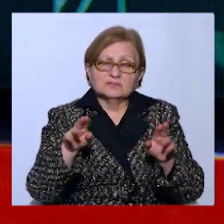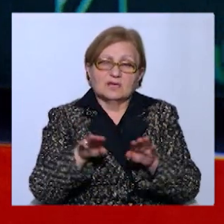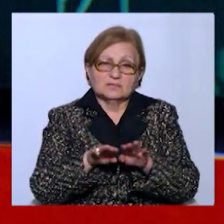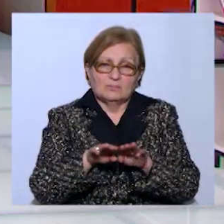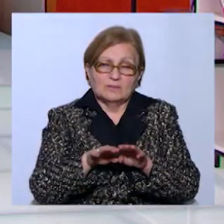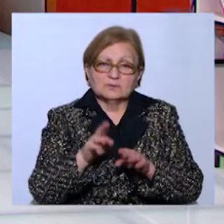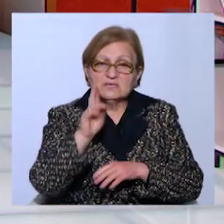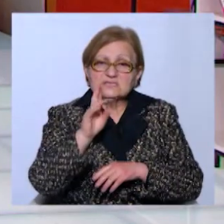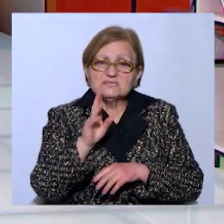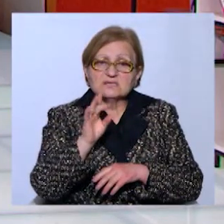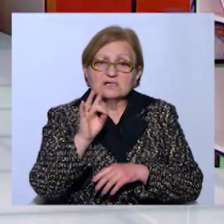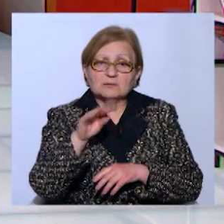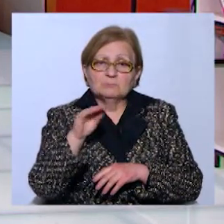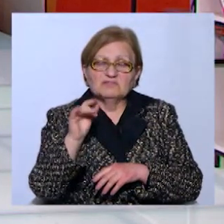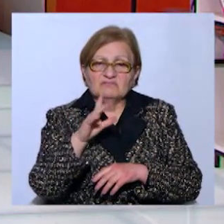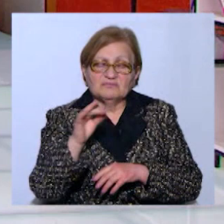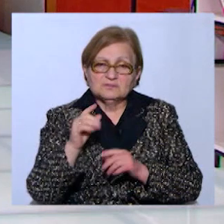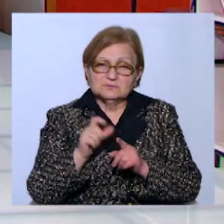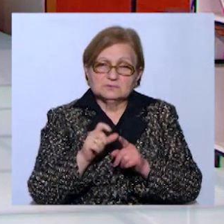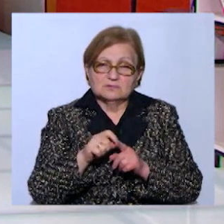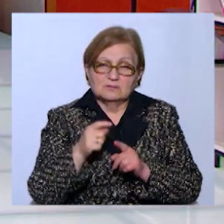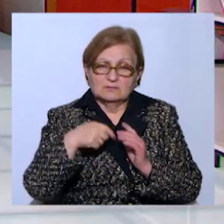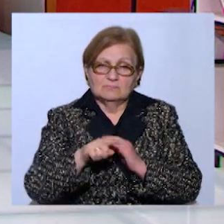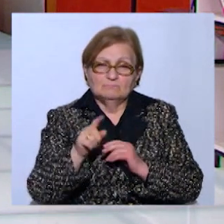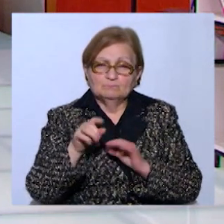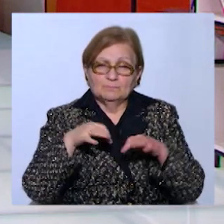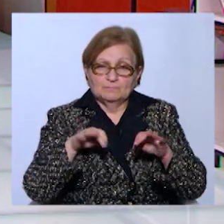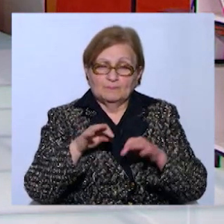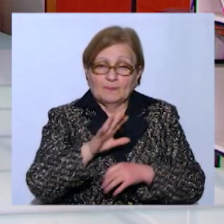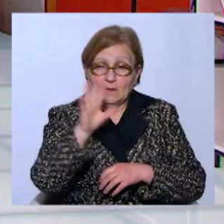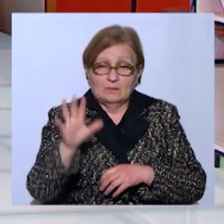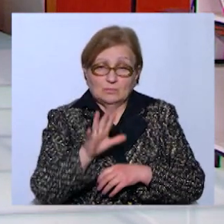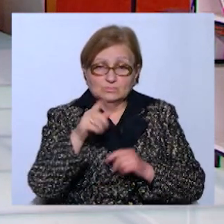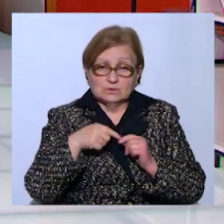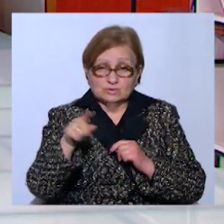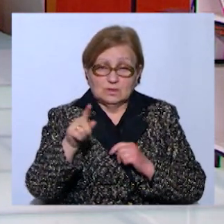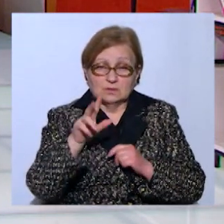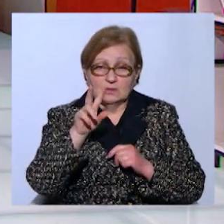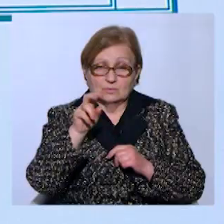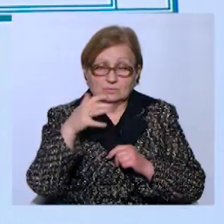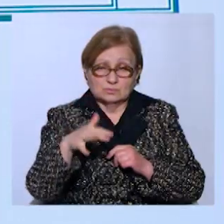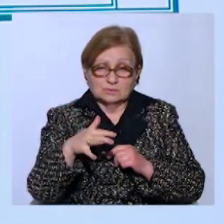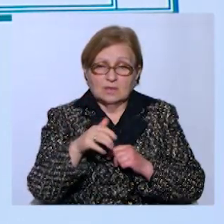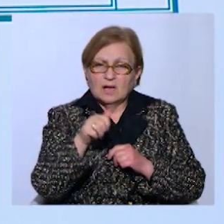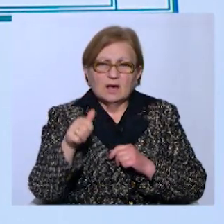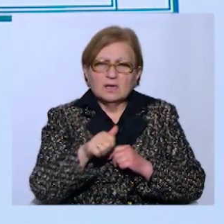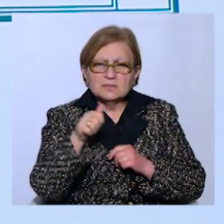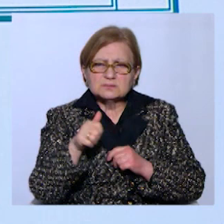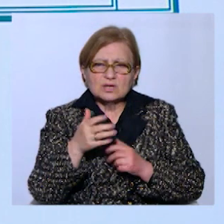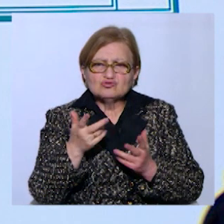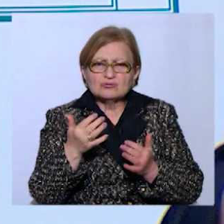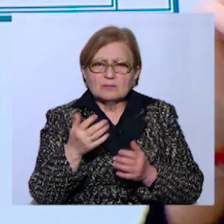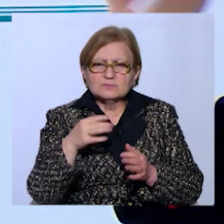აი ახლა გავიაზროთ. ნახეთ, ანუ ნახეთ, ავტომობილმა 5 საათში თუ 250 კილომეტრი გაიარა, 1 საათში რამდენ